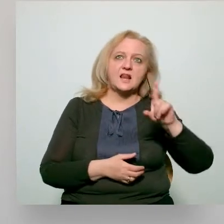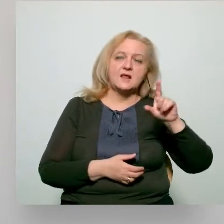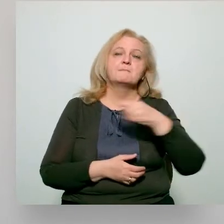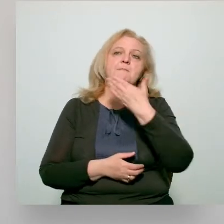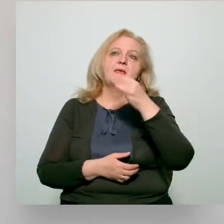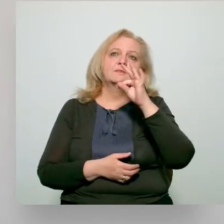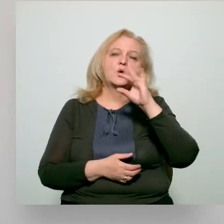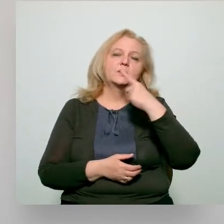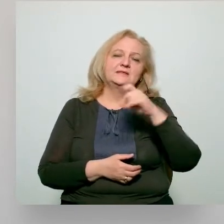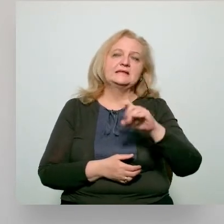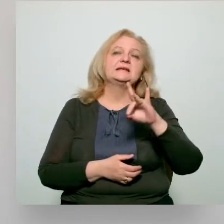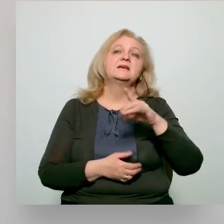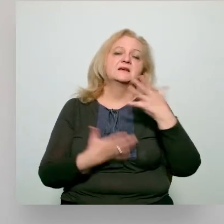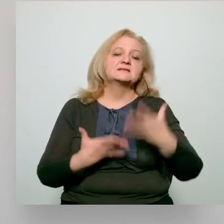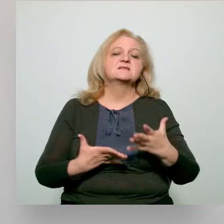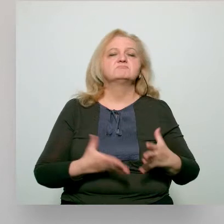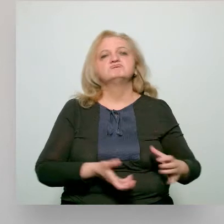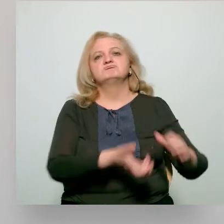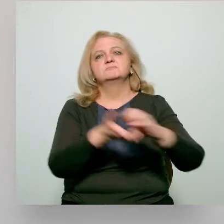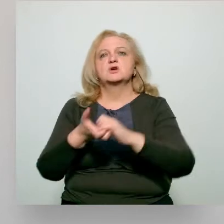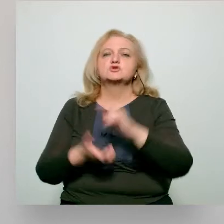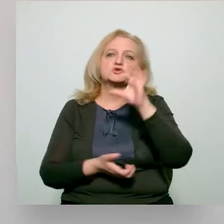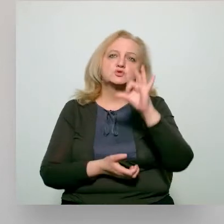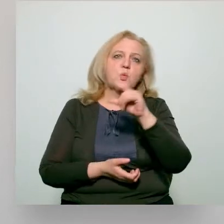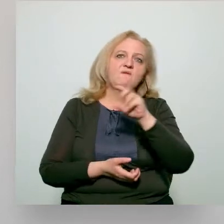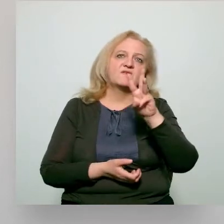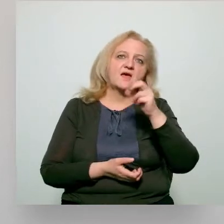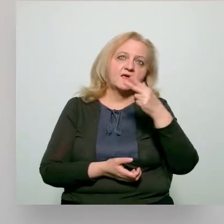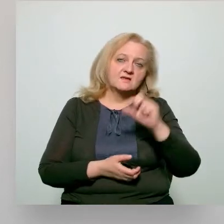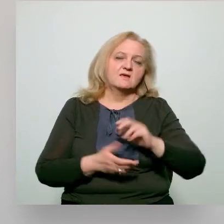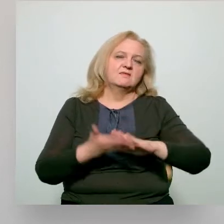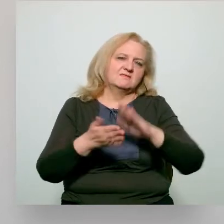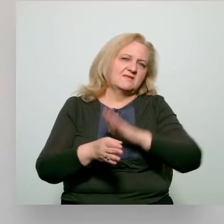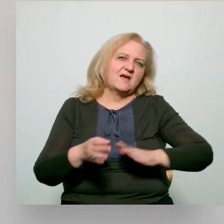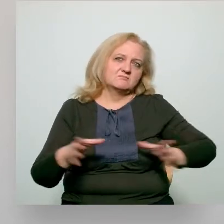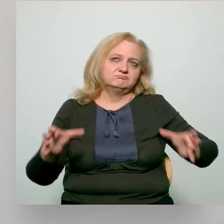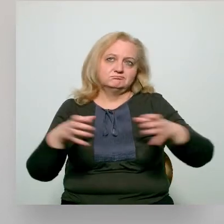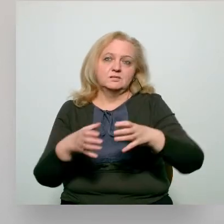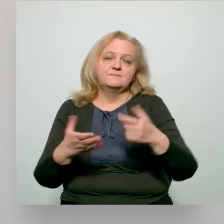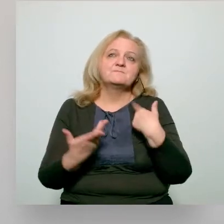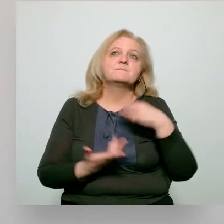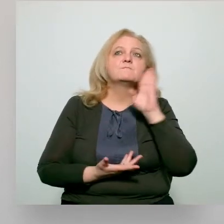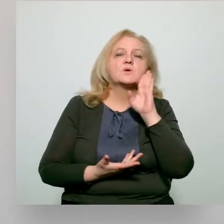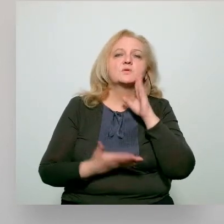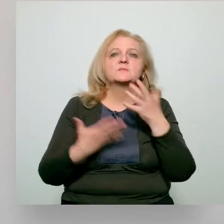stworzyć jakiś sojusz słowiański, Federację Narodów Słowiańszczyzny, tak by zlikwidować, czyli dopuścić